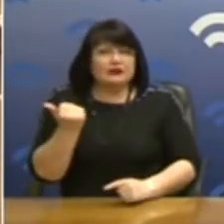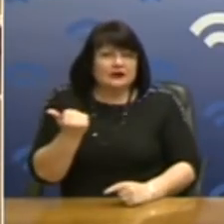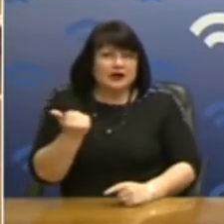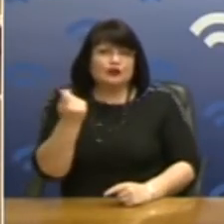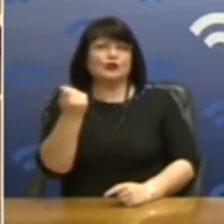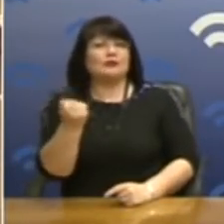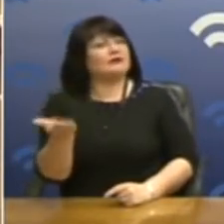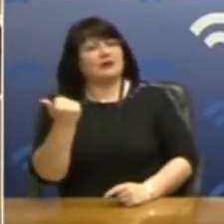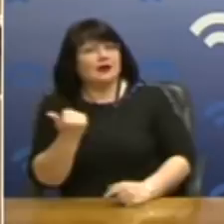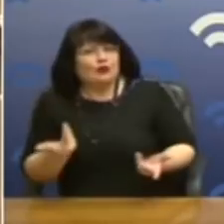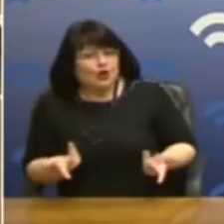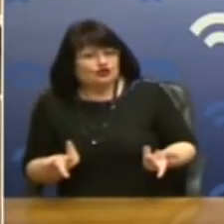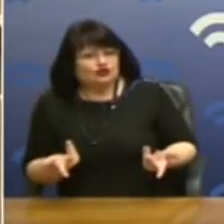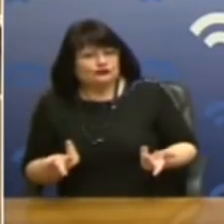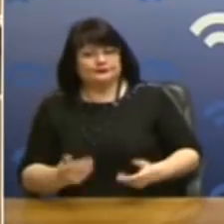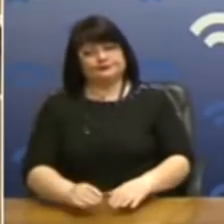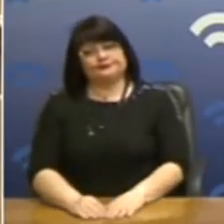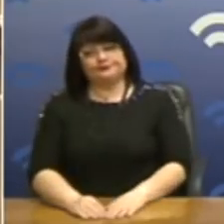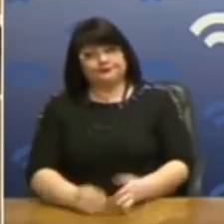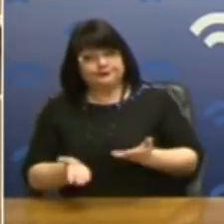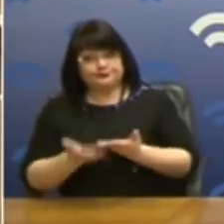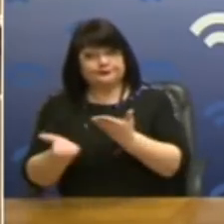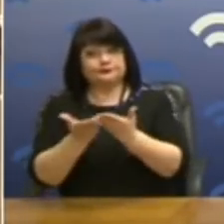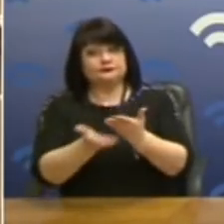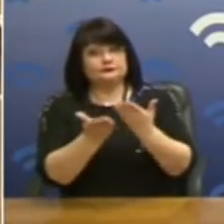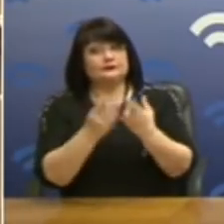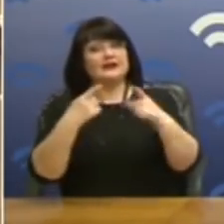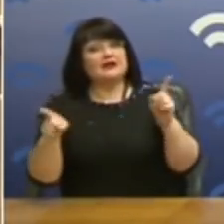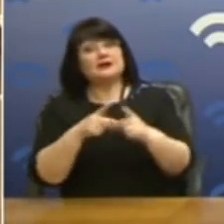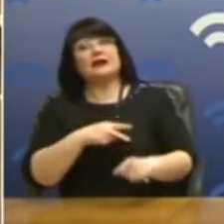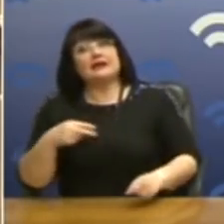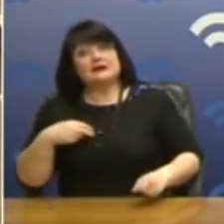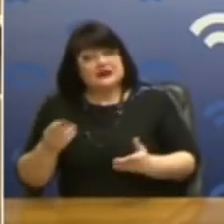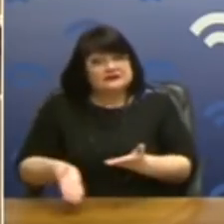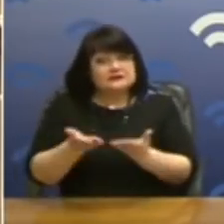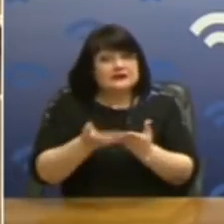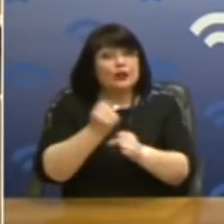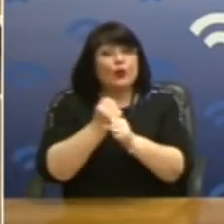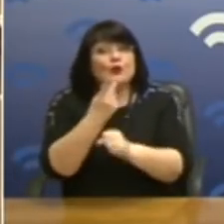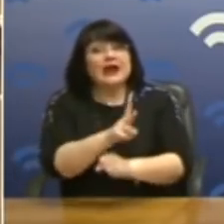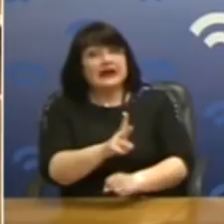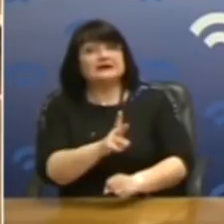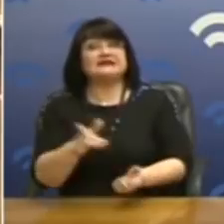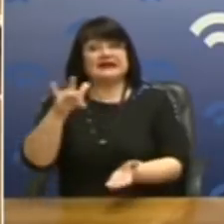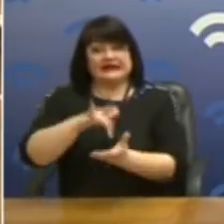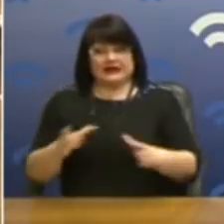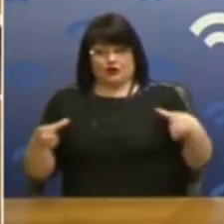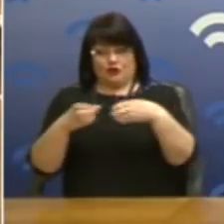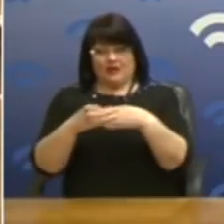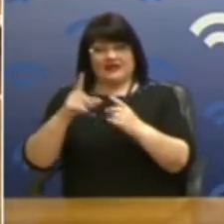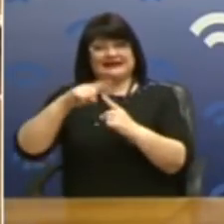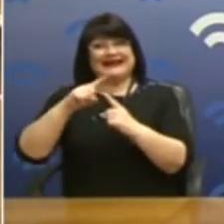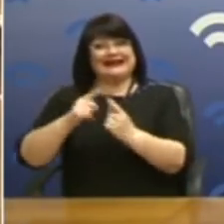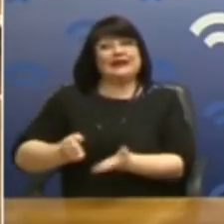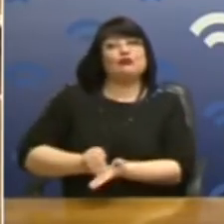οικονομική δυνατότητα. Να στηριχτεί το έργο των εκπαιδευτικών με δημιουργία κεντρικής ομάδας τεχνικής υποστήριξης